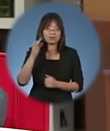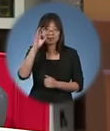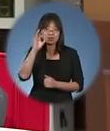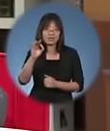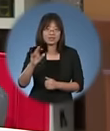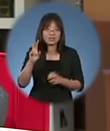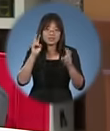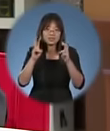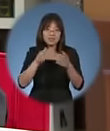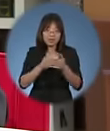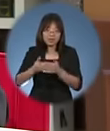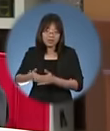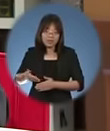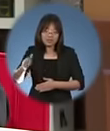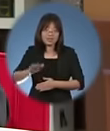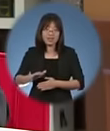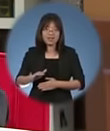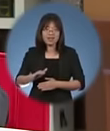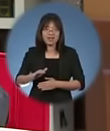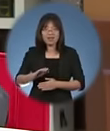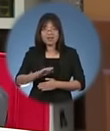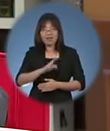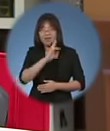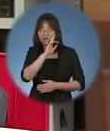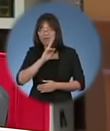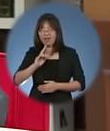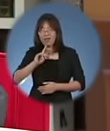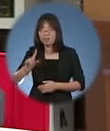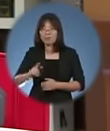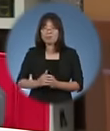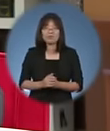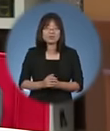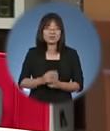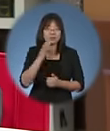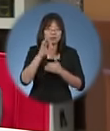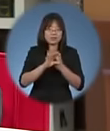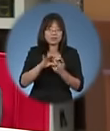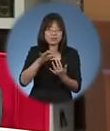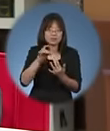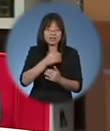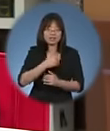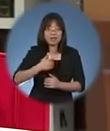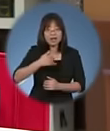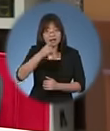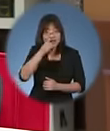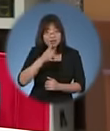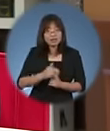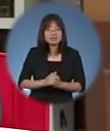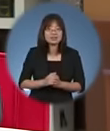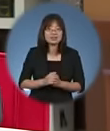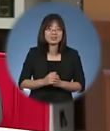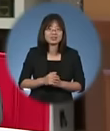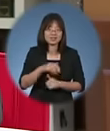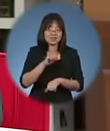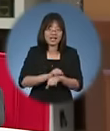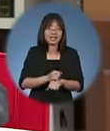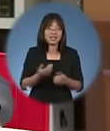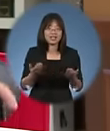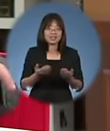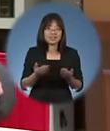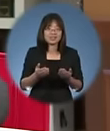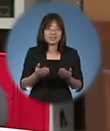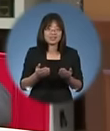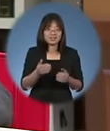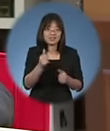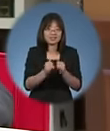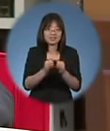지금 취업도 안 되는데 무슨 한가한 소리냐 그런 말씀을 하시지만 만약에 선택의 가능성이 있다면은 잘하는 일은